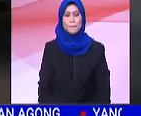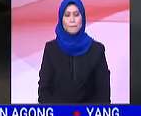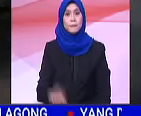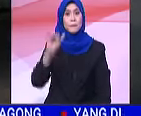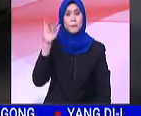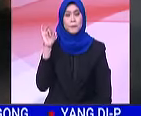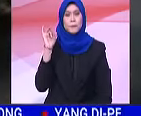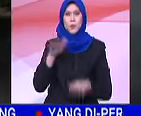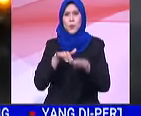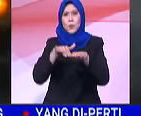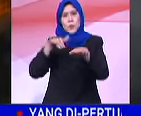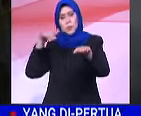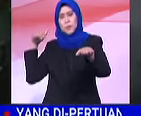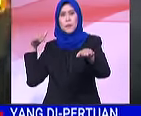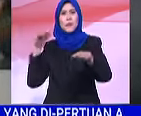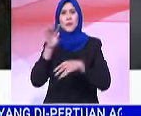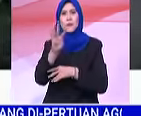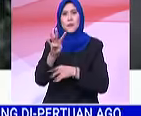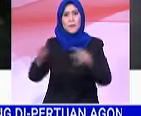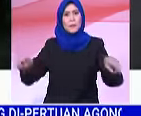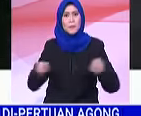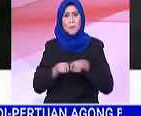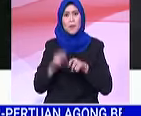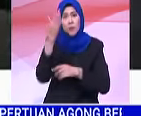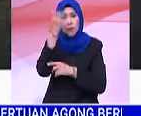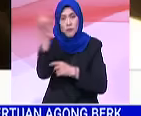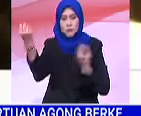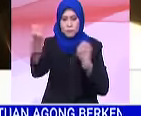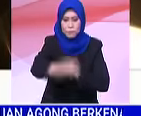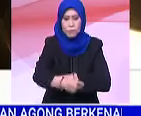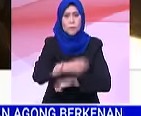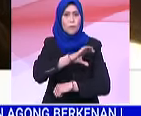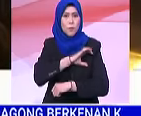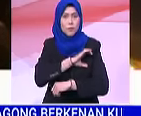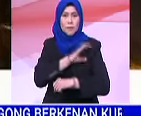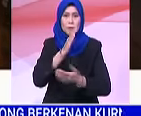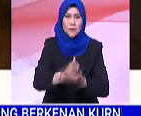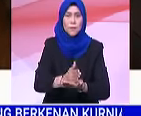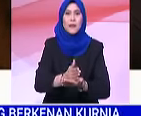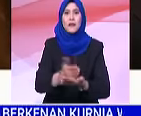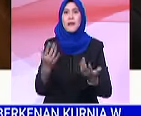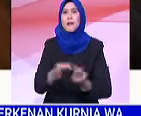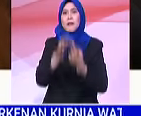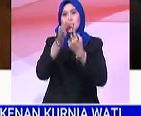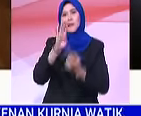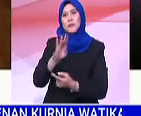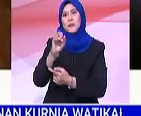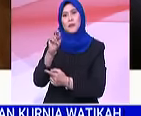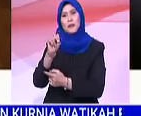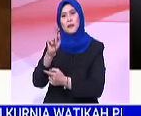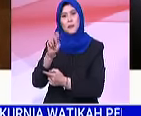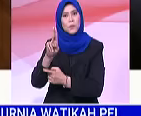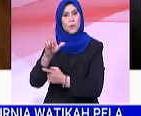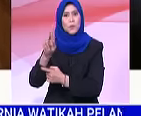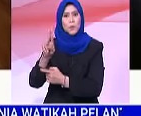Semalam berlaku kesesakan kenderaan di empat lokasi sekatan jalan raya SJR Bintulu, khususnya di Jalan Bintulu Tatau